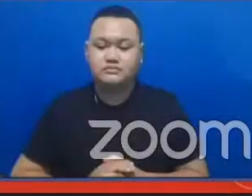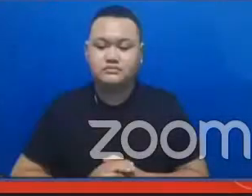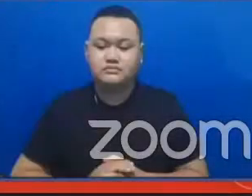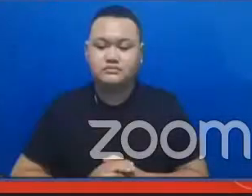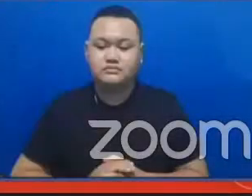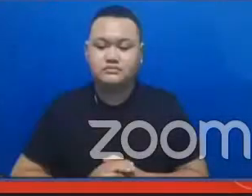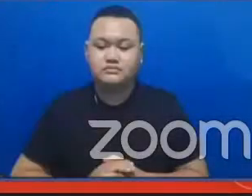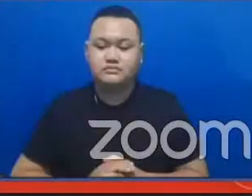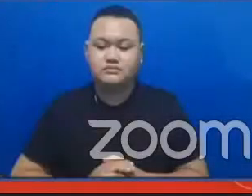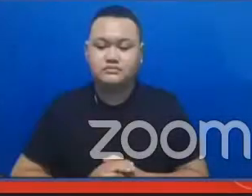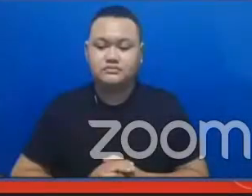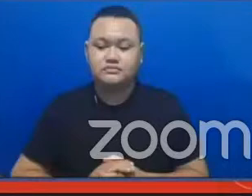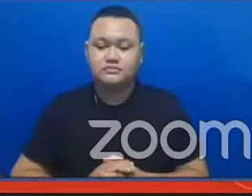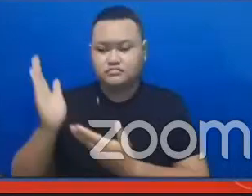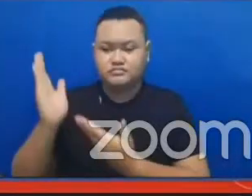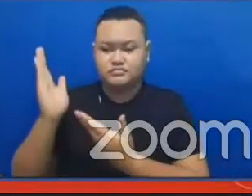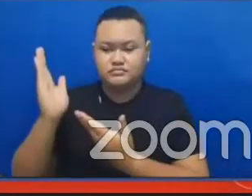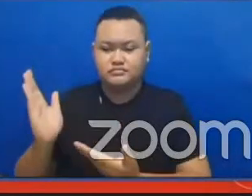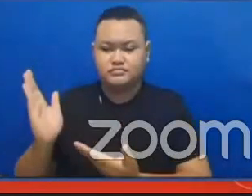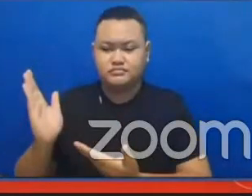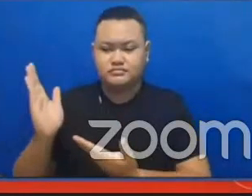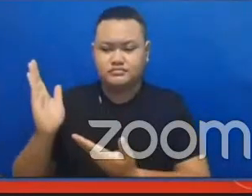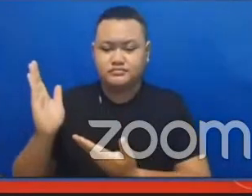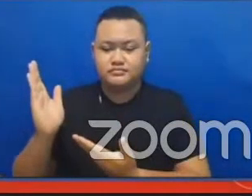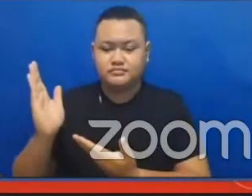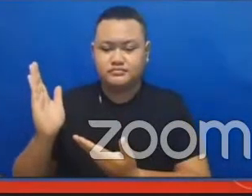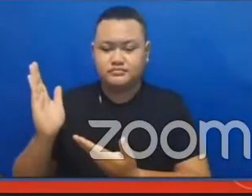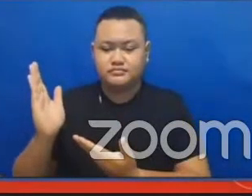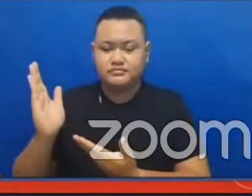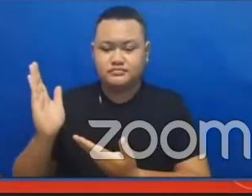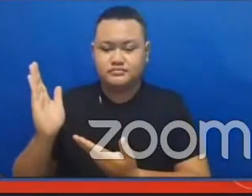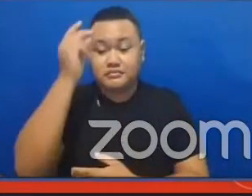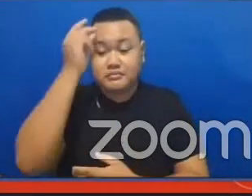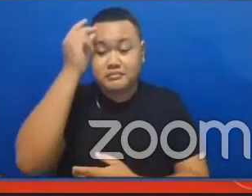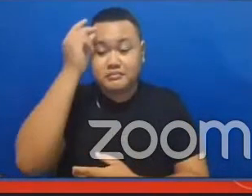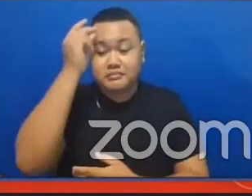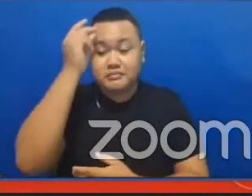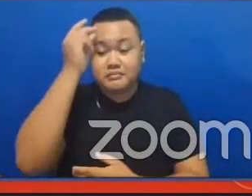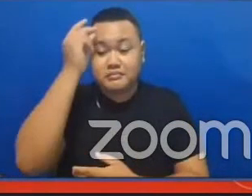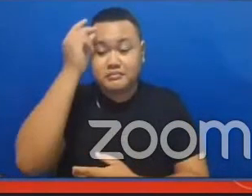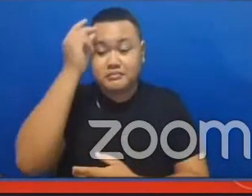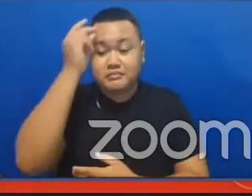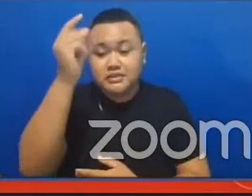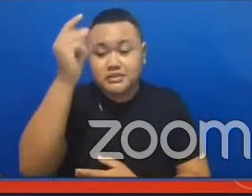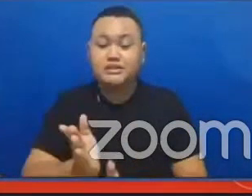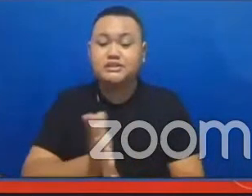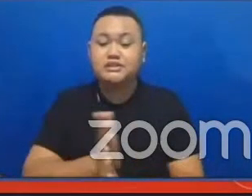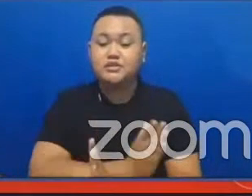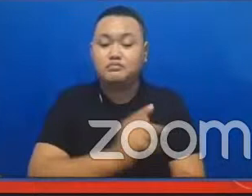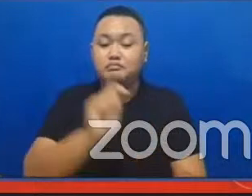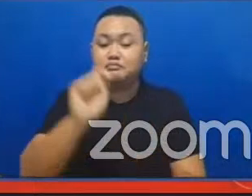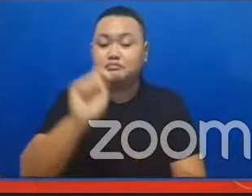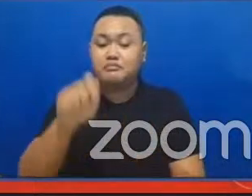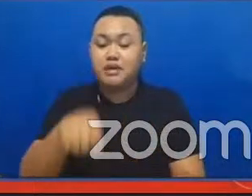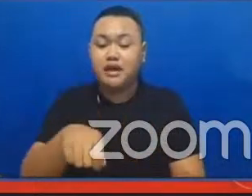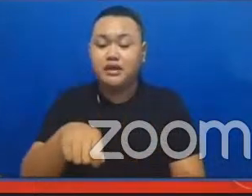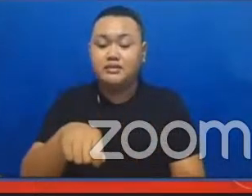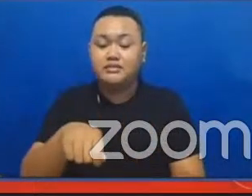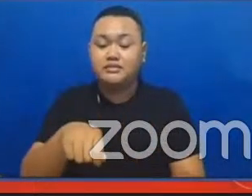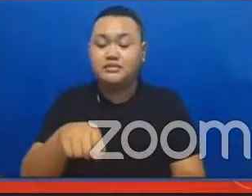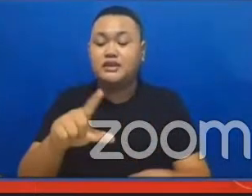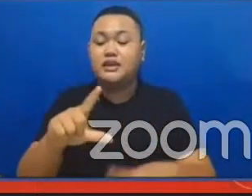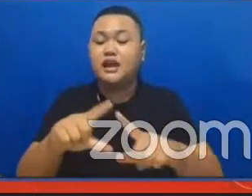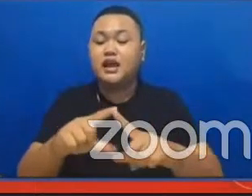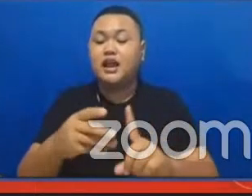dalam satu sisi kita melihat bahwa dalam perencanaan dulu. Sebelum kita menggunakan virtual lab